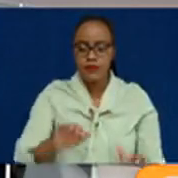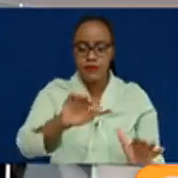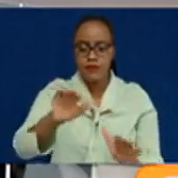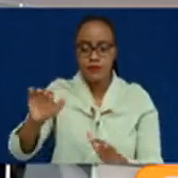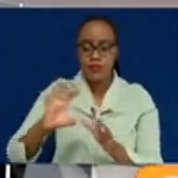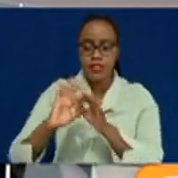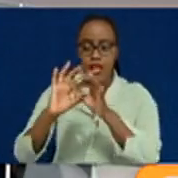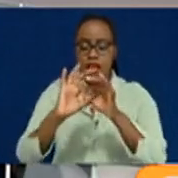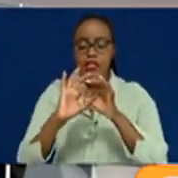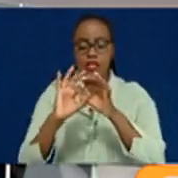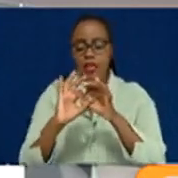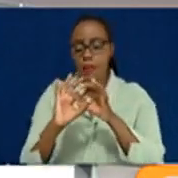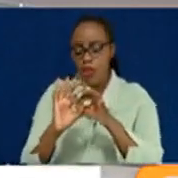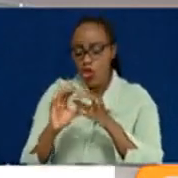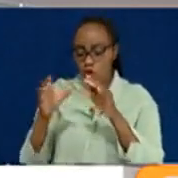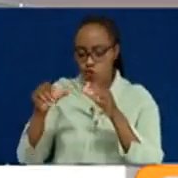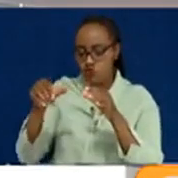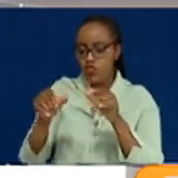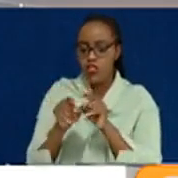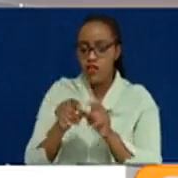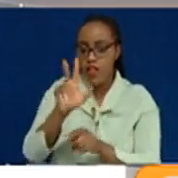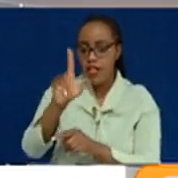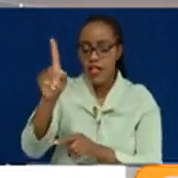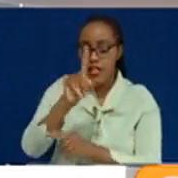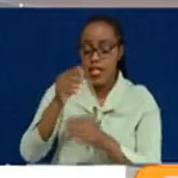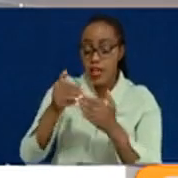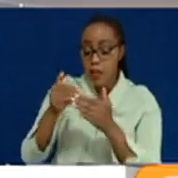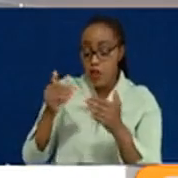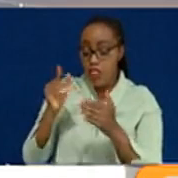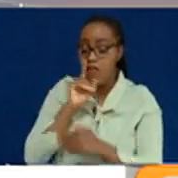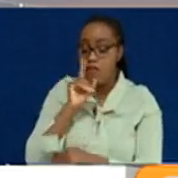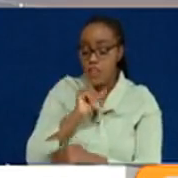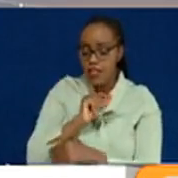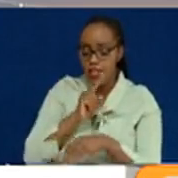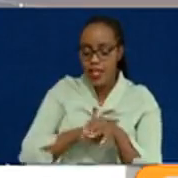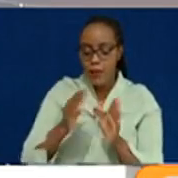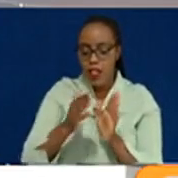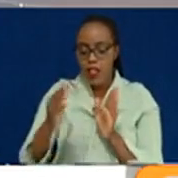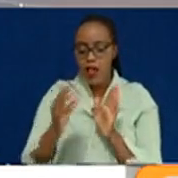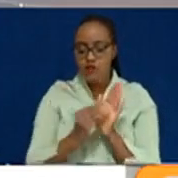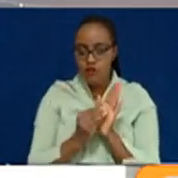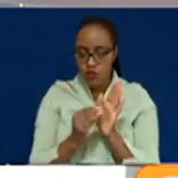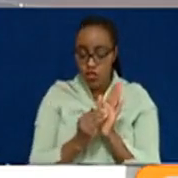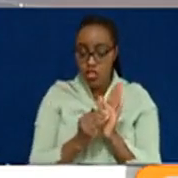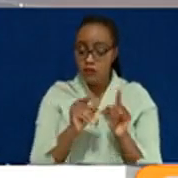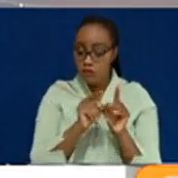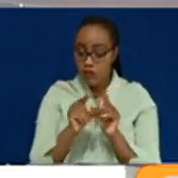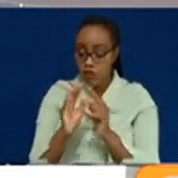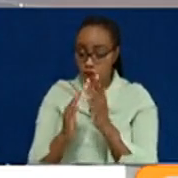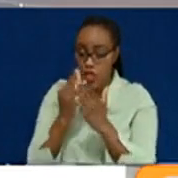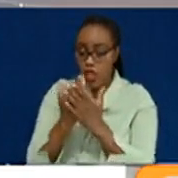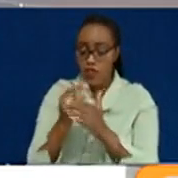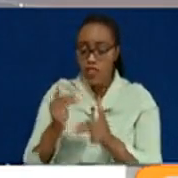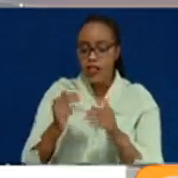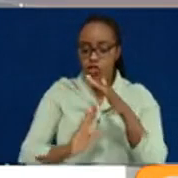Muungano wa Azimio la Umoja sasa una siku tatu pekee kabla ya kukamilika kwa muda uliowekwa wa kufika katika mahakama